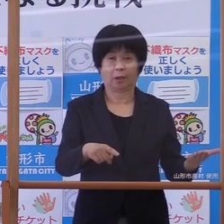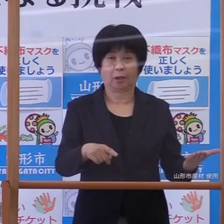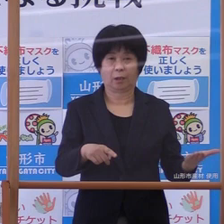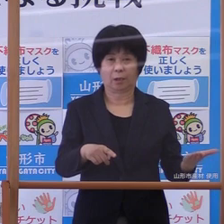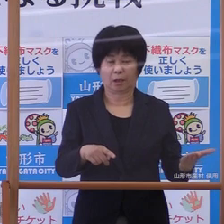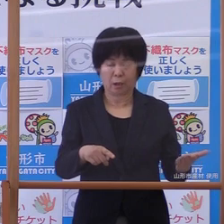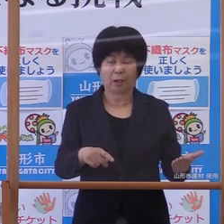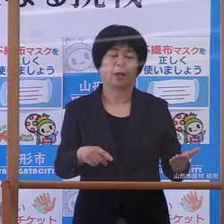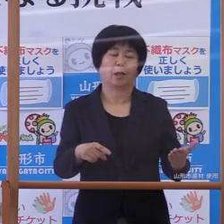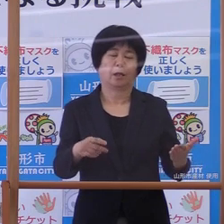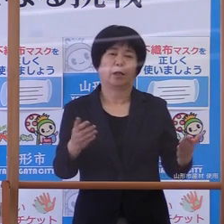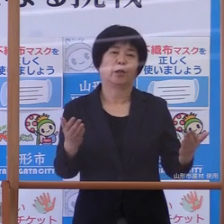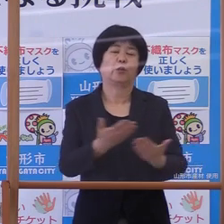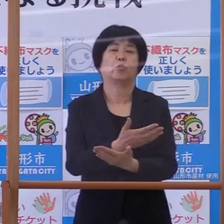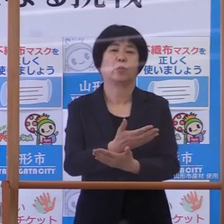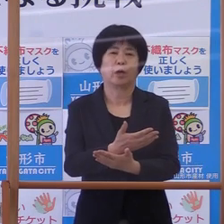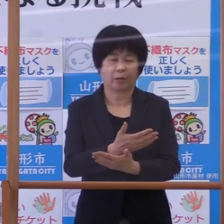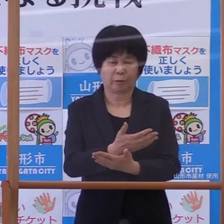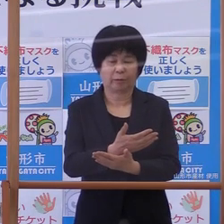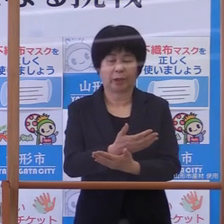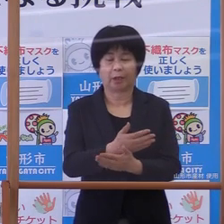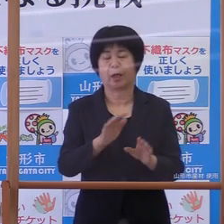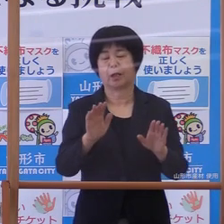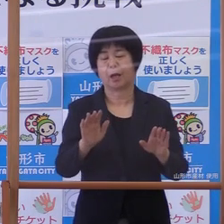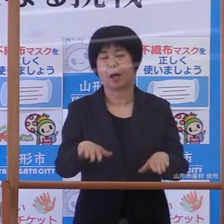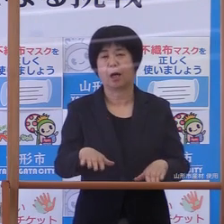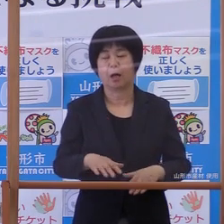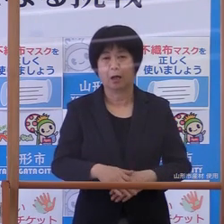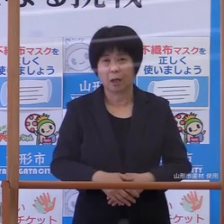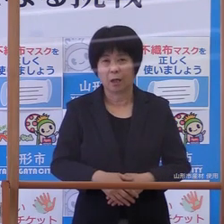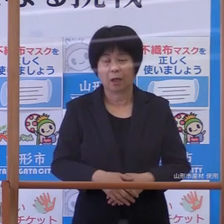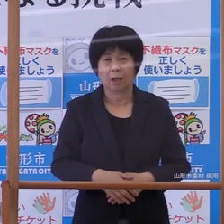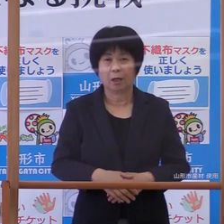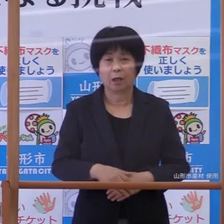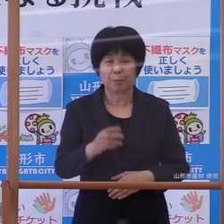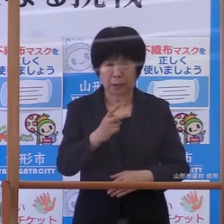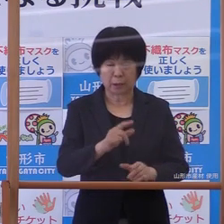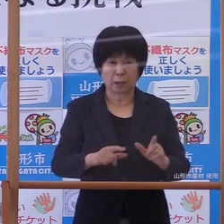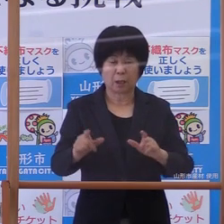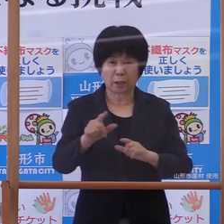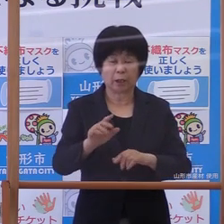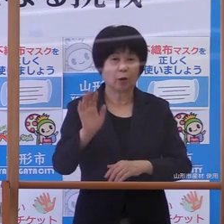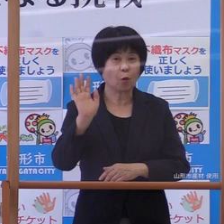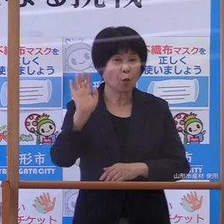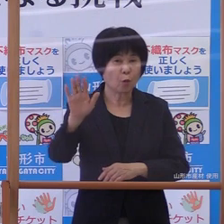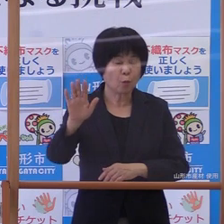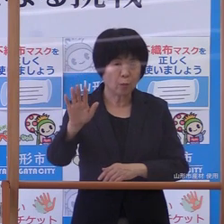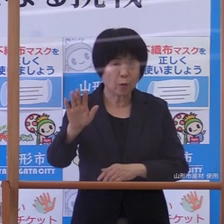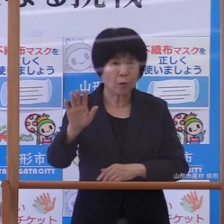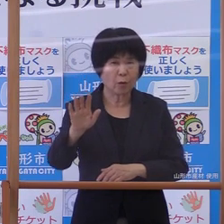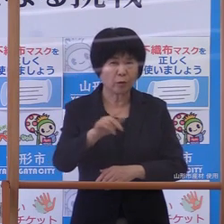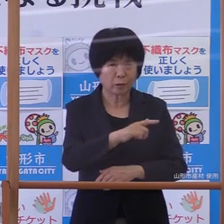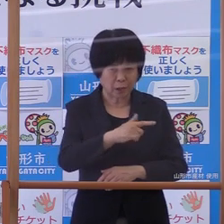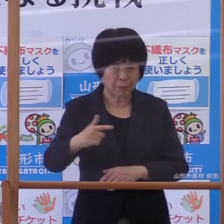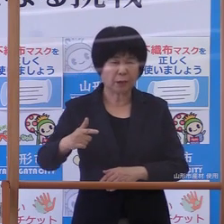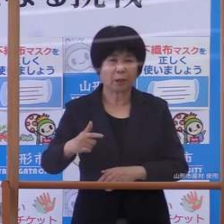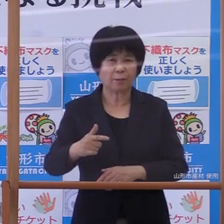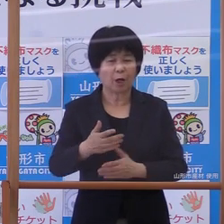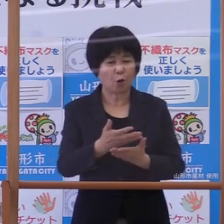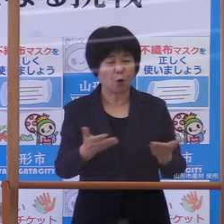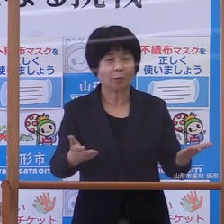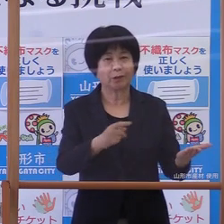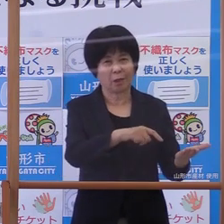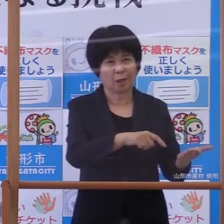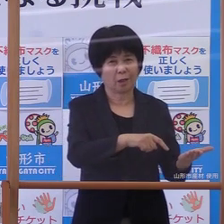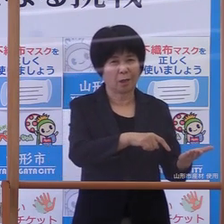リニューアルという形になったところで、ございます。またさらにですね、今後もさまざまお店の方からも